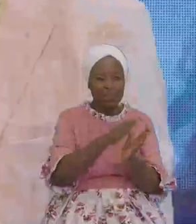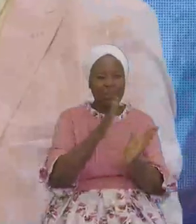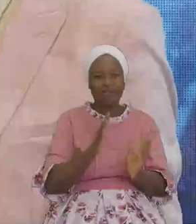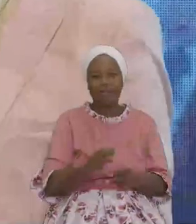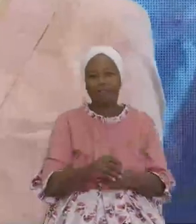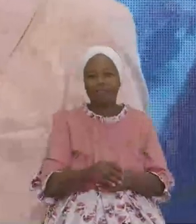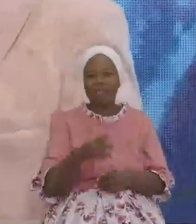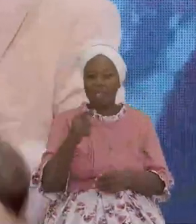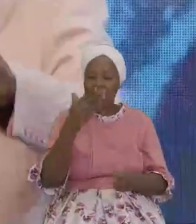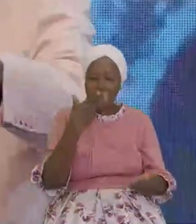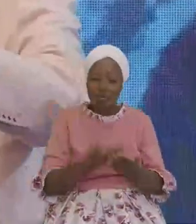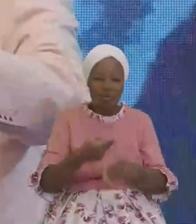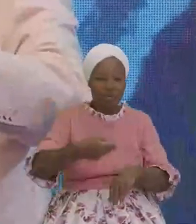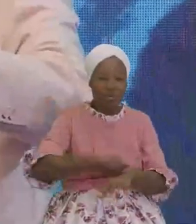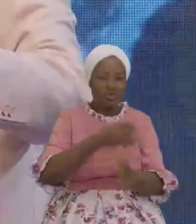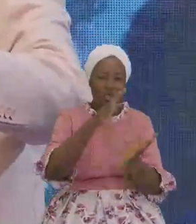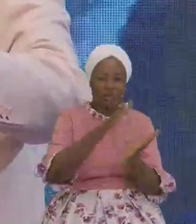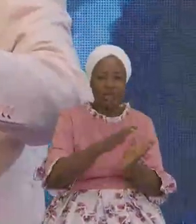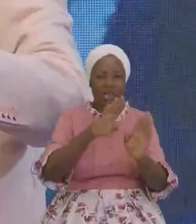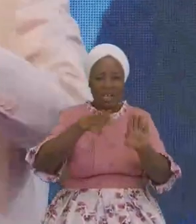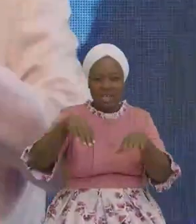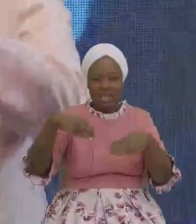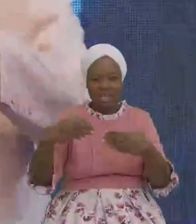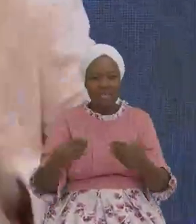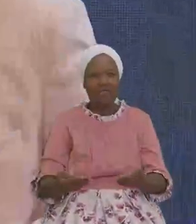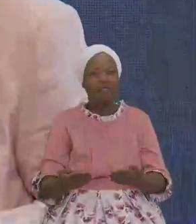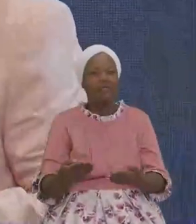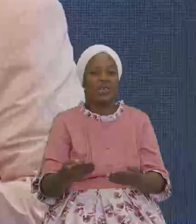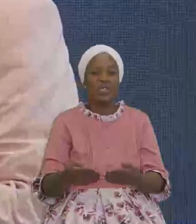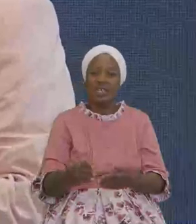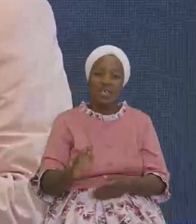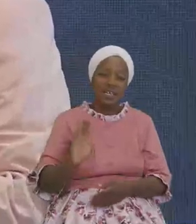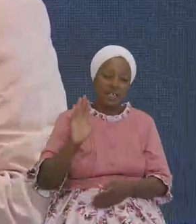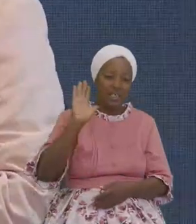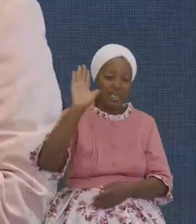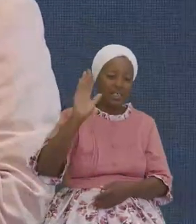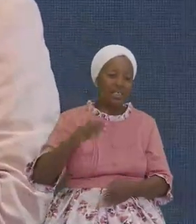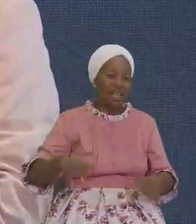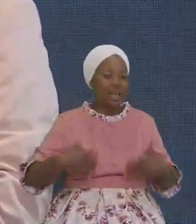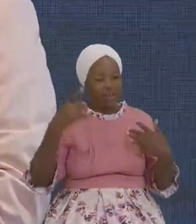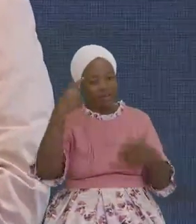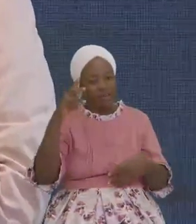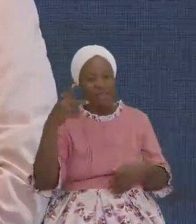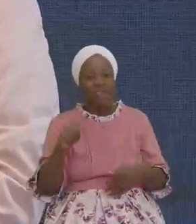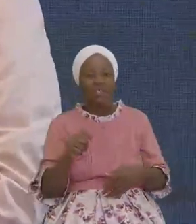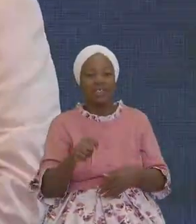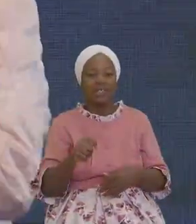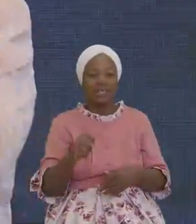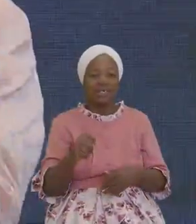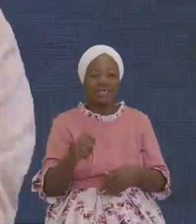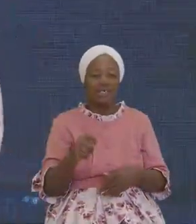11. Il dit, je suis le bon berger. Verset 11. Le bon berger donne sa vie pour ses